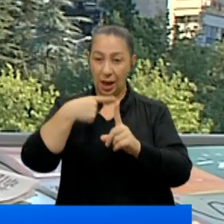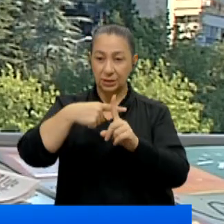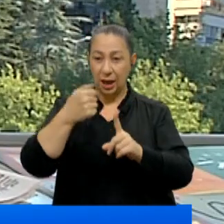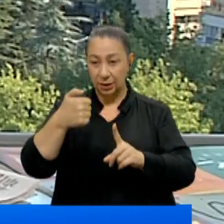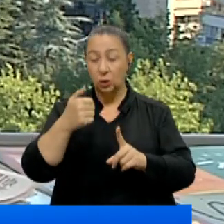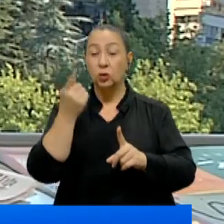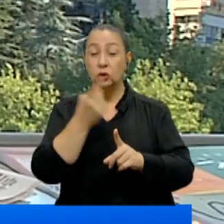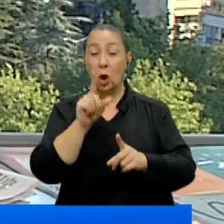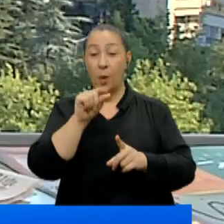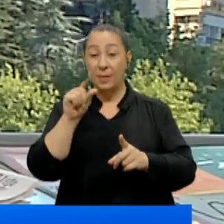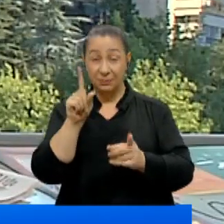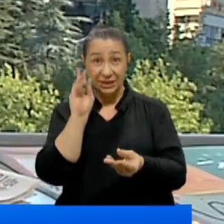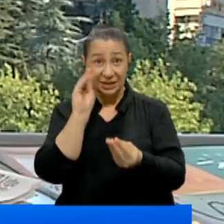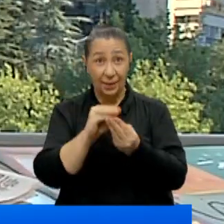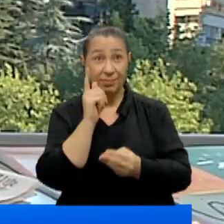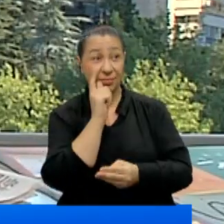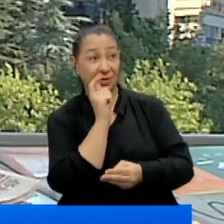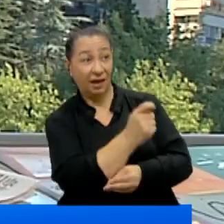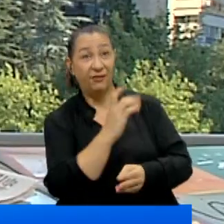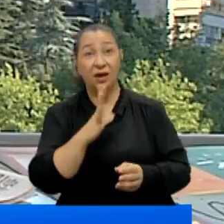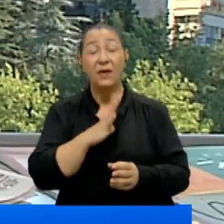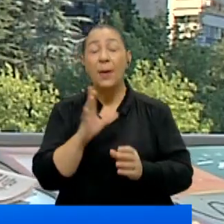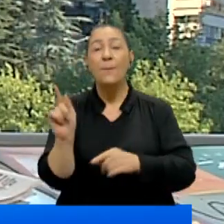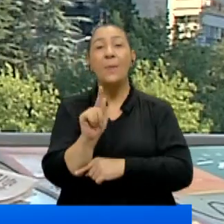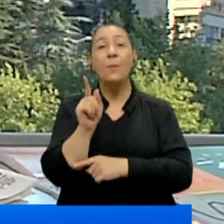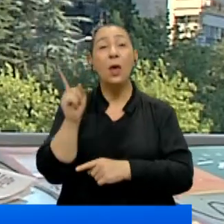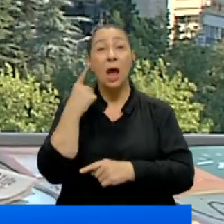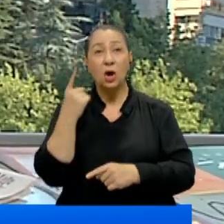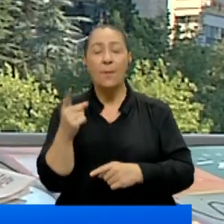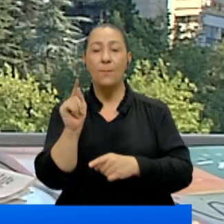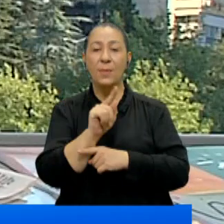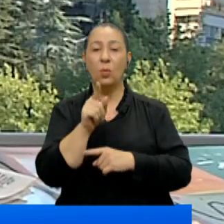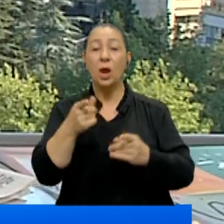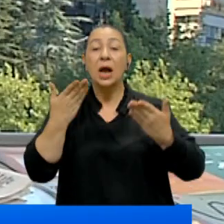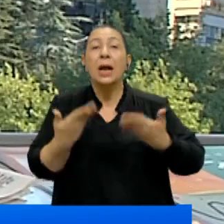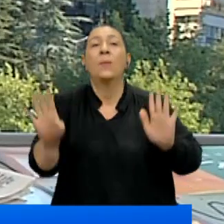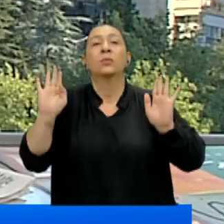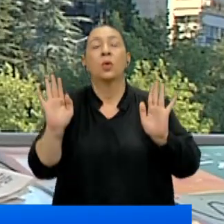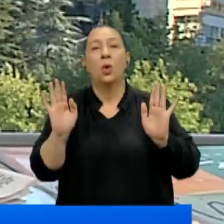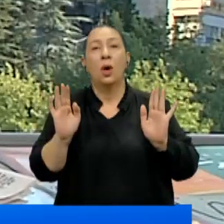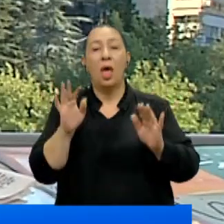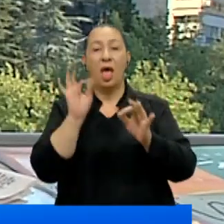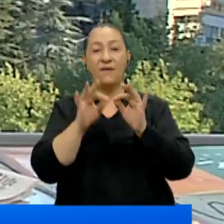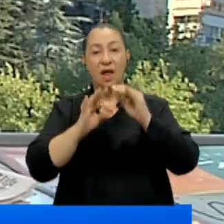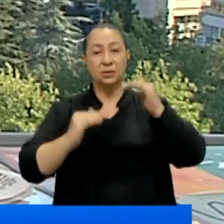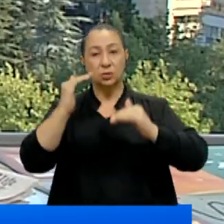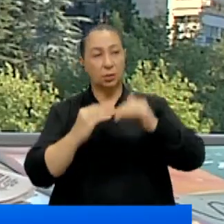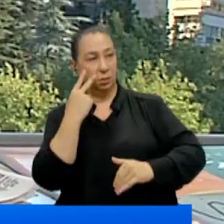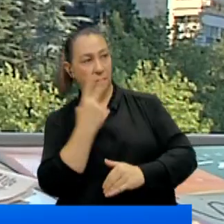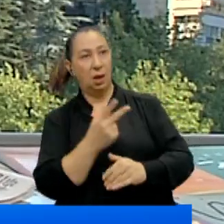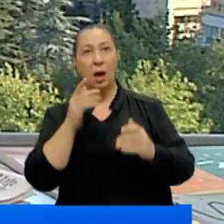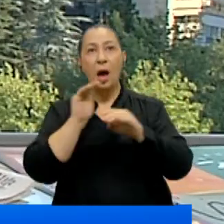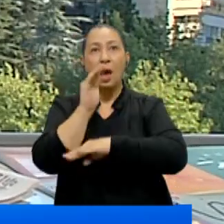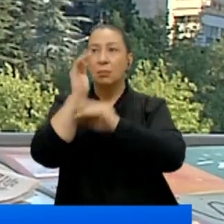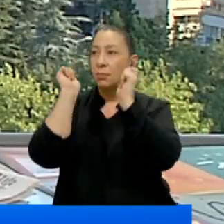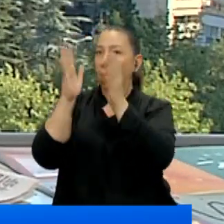işte %11'lik bir zam teklifi var memurlara yönelik olarak. Memurlar da bunu kabul etmiyorlar. Enflasyona baktığınızda, hayat